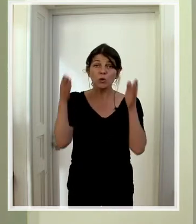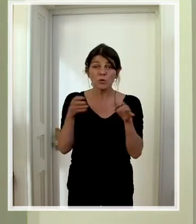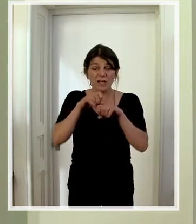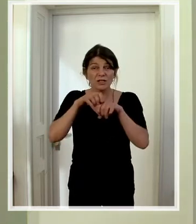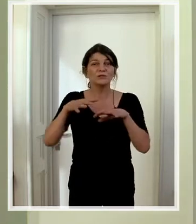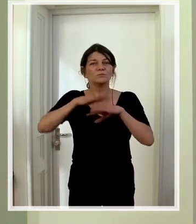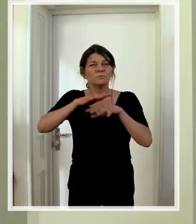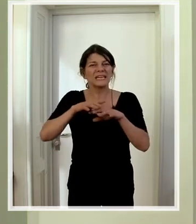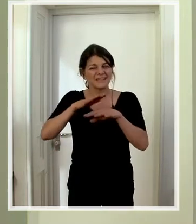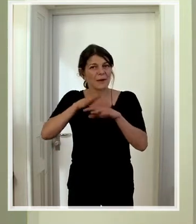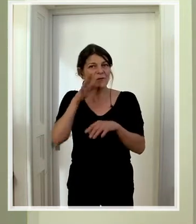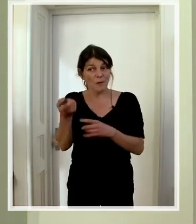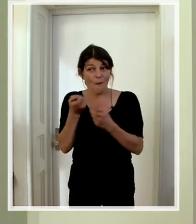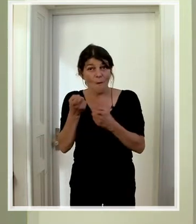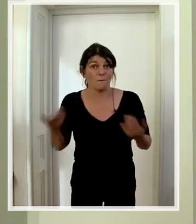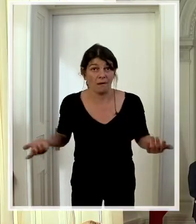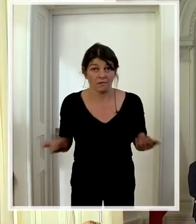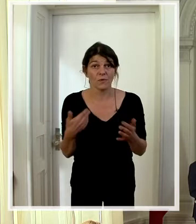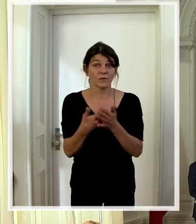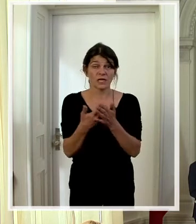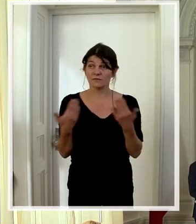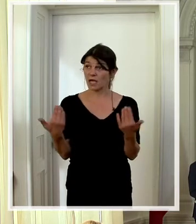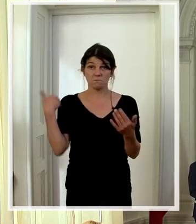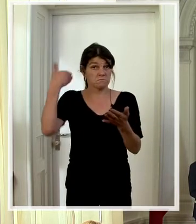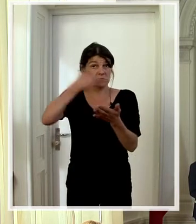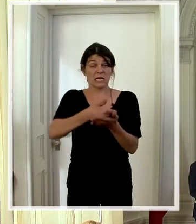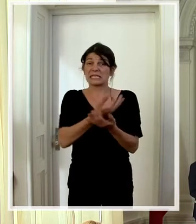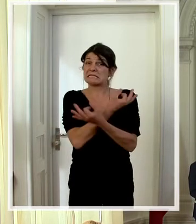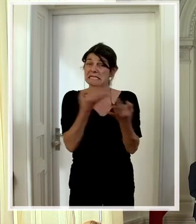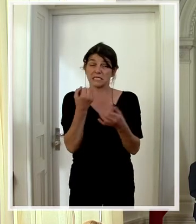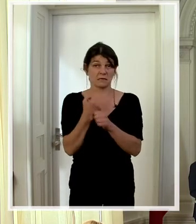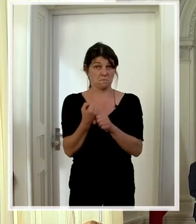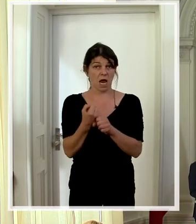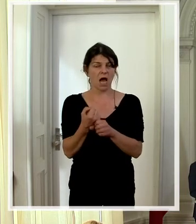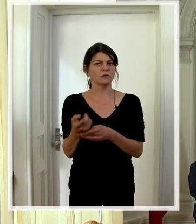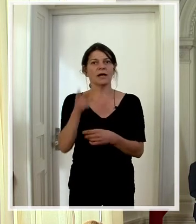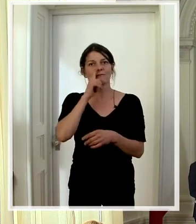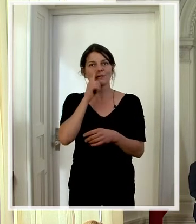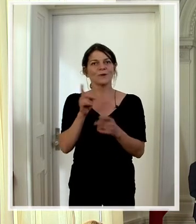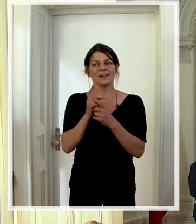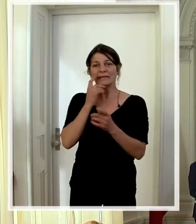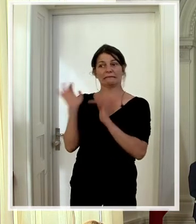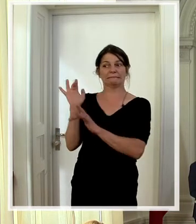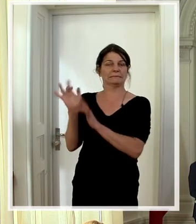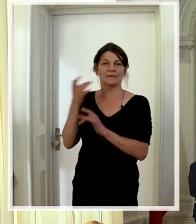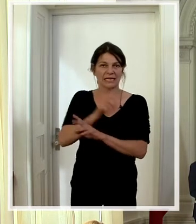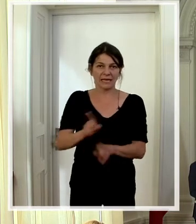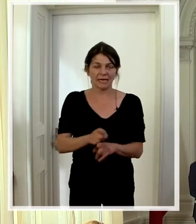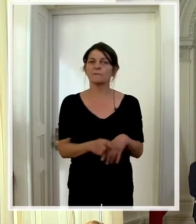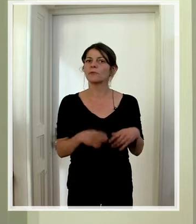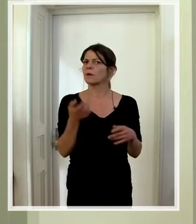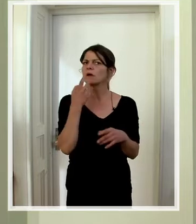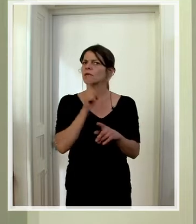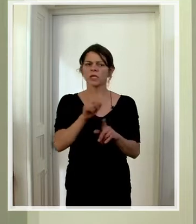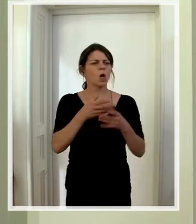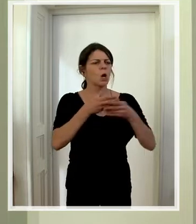Tür. Und gerade in dieser Hinsicht ist bis jetzt überhaupt nichts unternommen. Man hat sie eigentlich versucht, eher zu torpedieren, aber nicht eine Lösung zu finden,